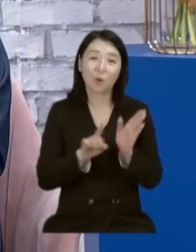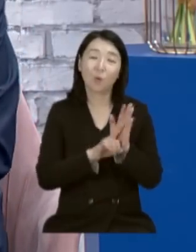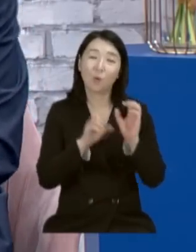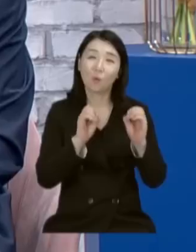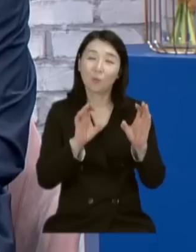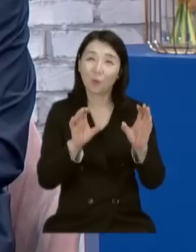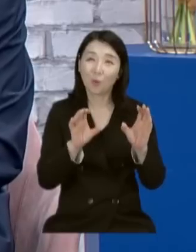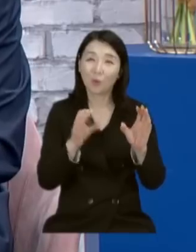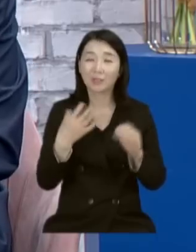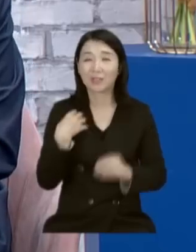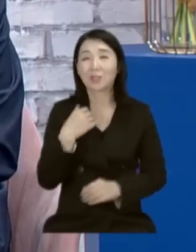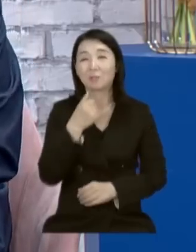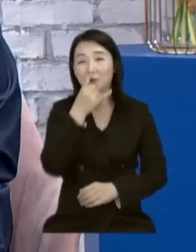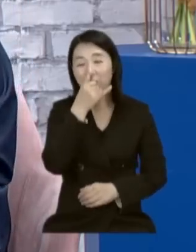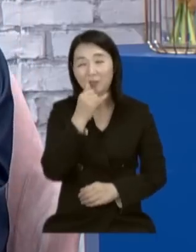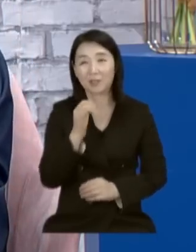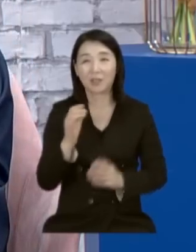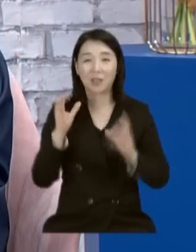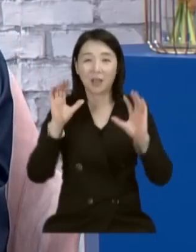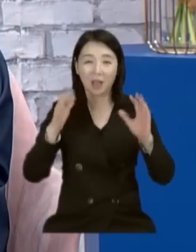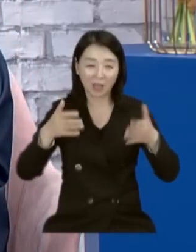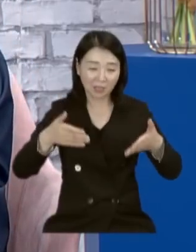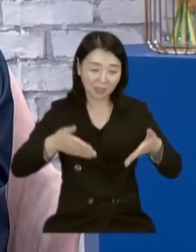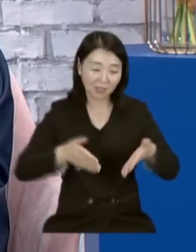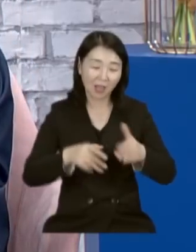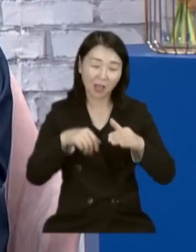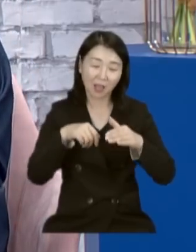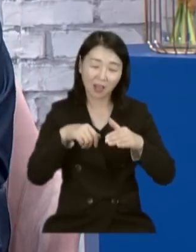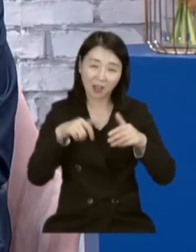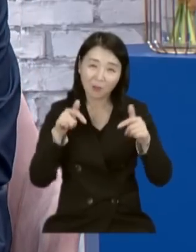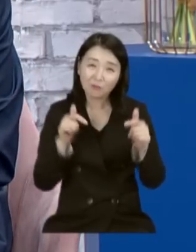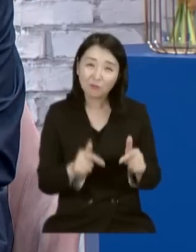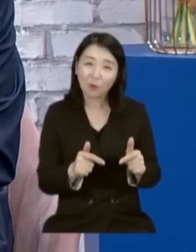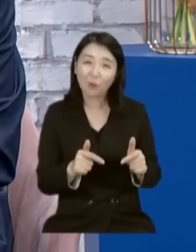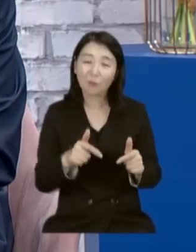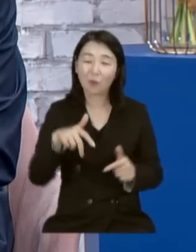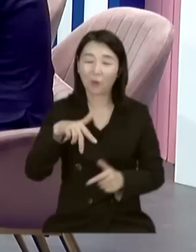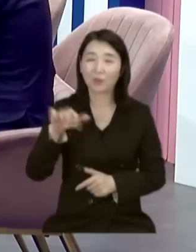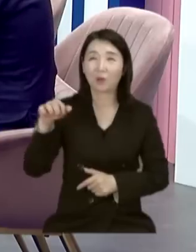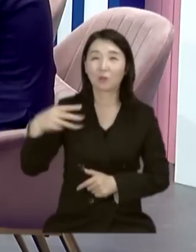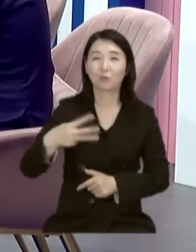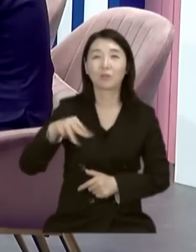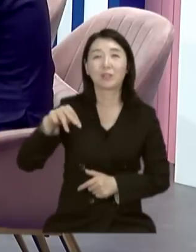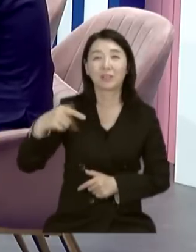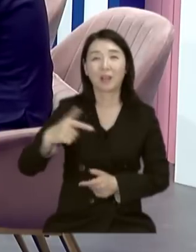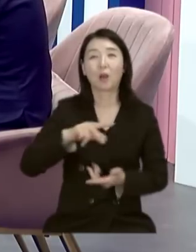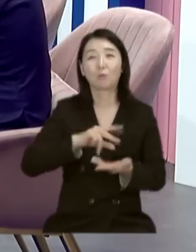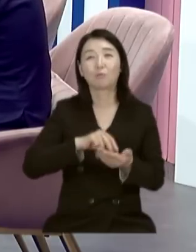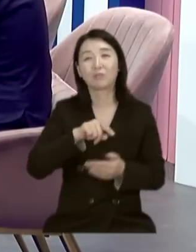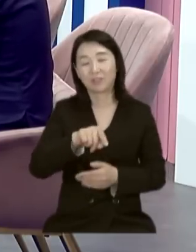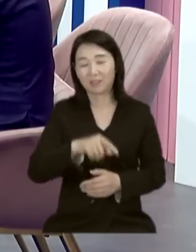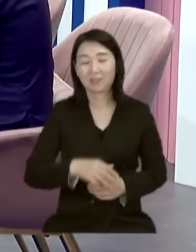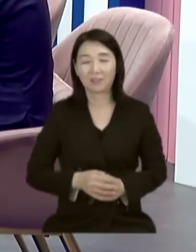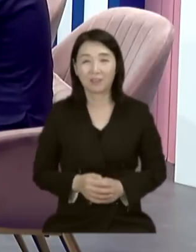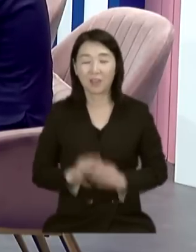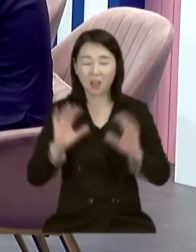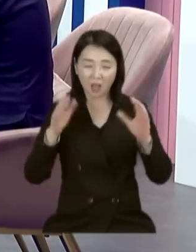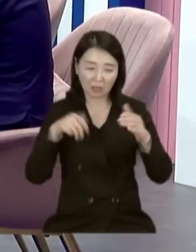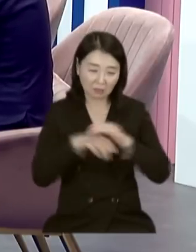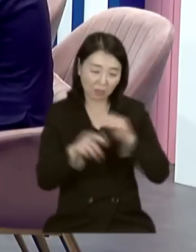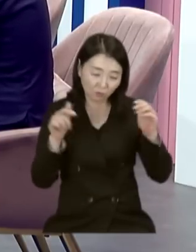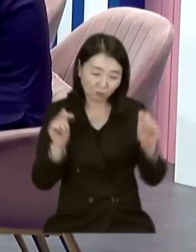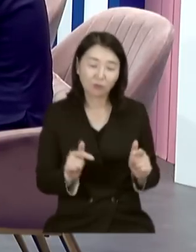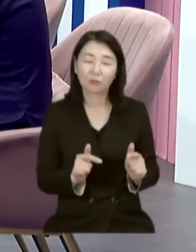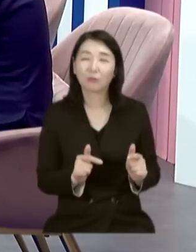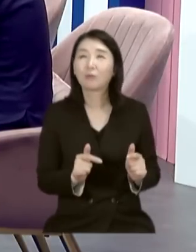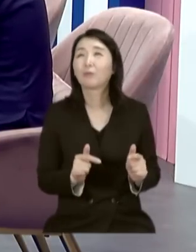있는 저출산 문제. 예. 예. 저출산 문제 이거 우리나라 정말 심각하거든요. 인구 절벽. 예.